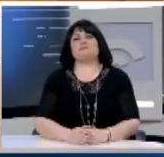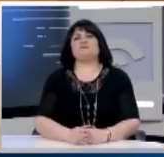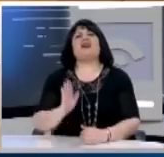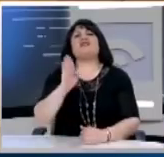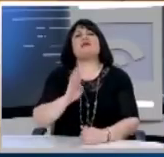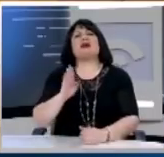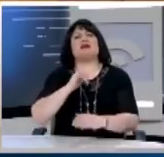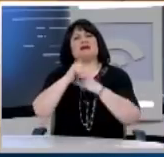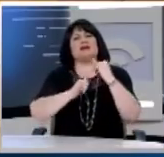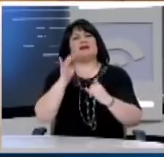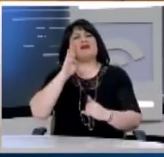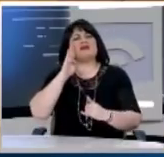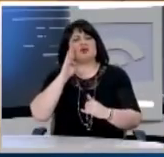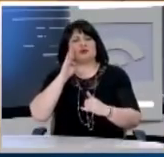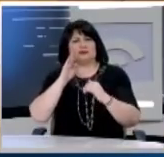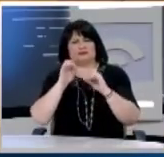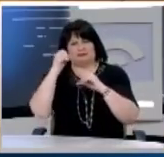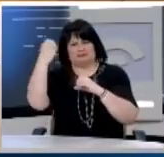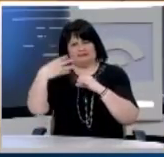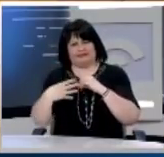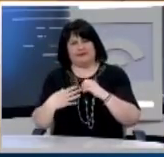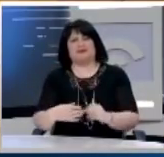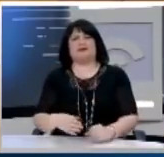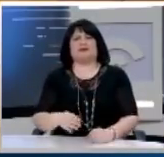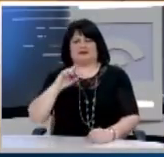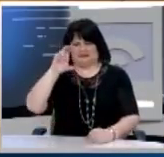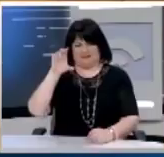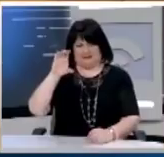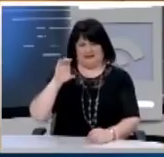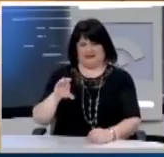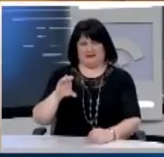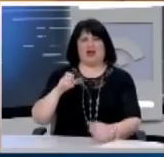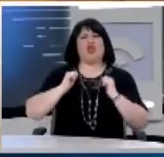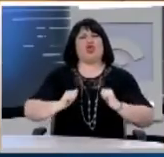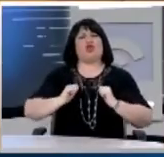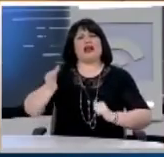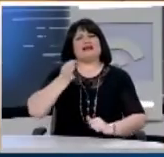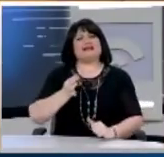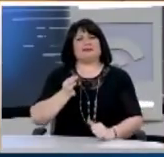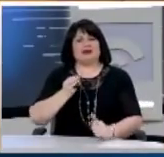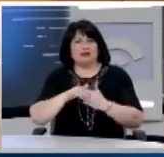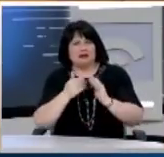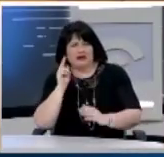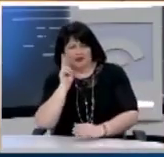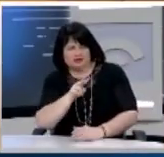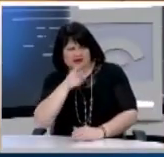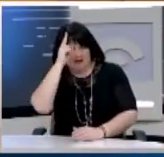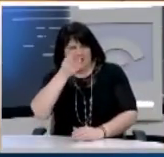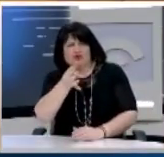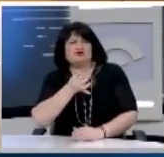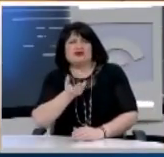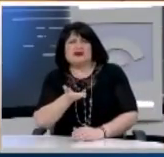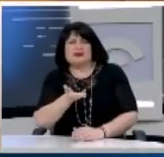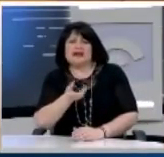Βέμπερ ήταν το δεύτερο κομμάτι. Το είπε και ο κύριος Θοδωράκης, που είπε ότι